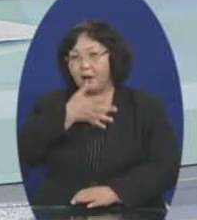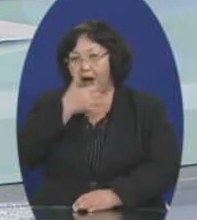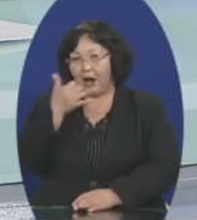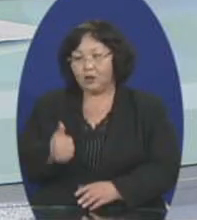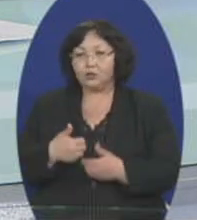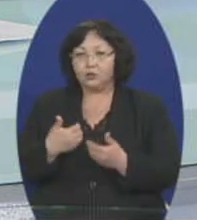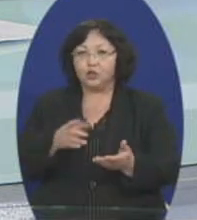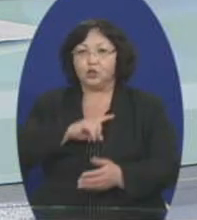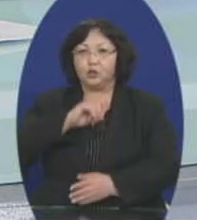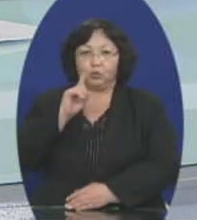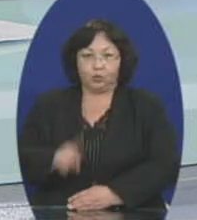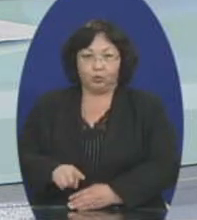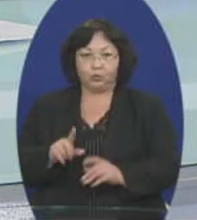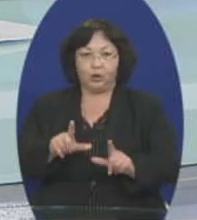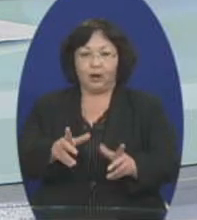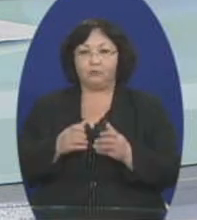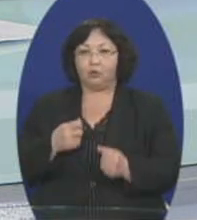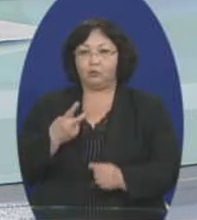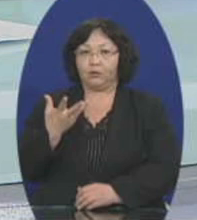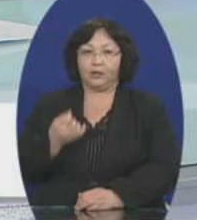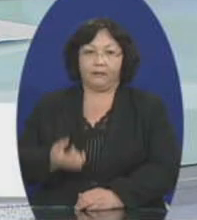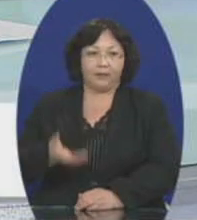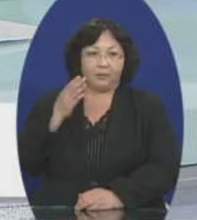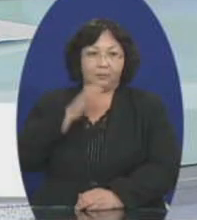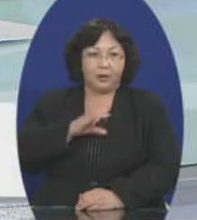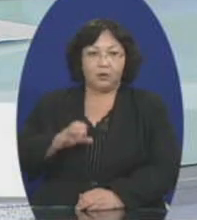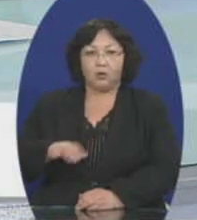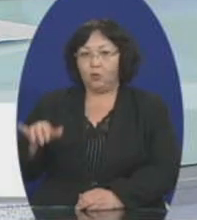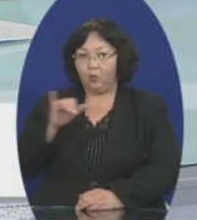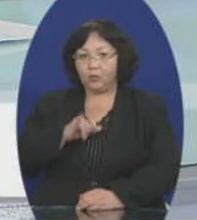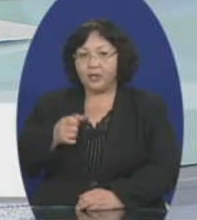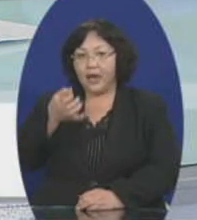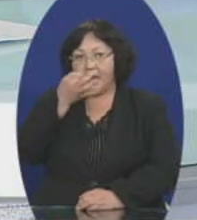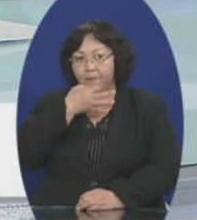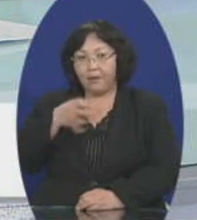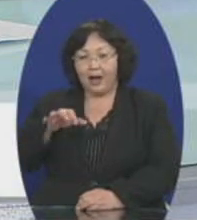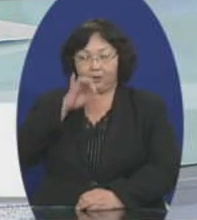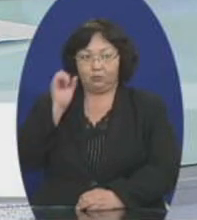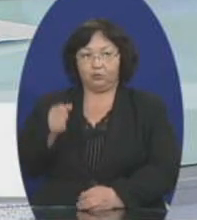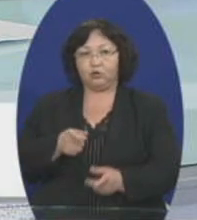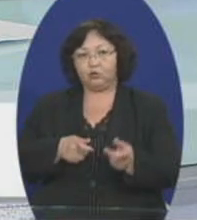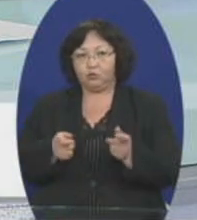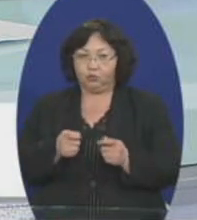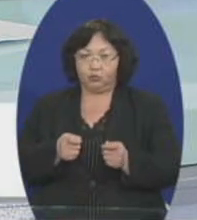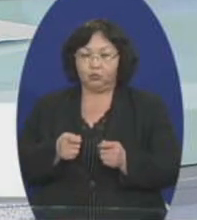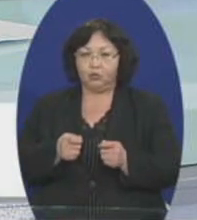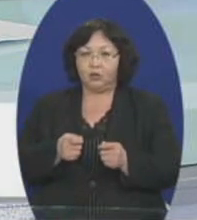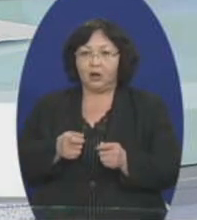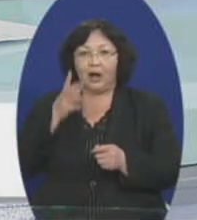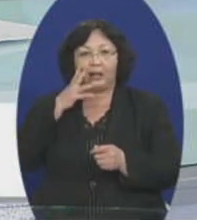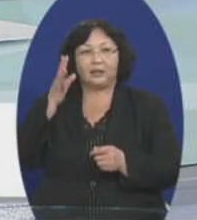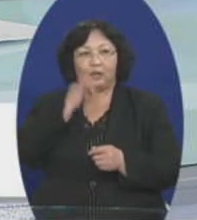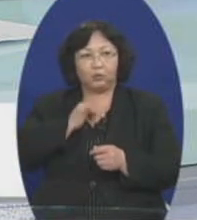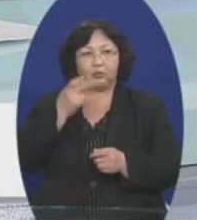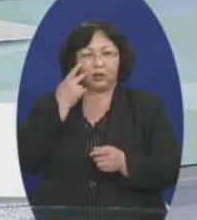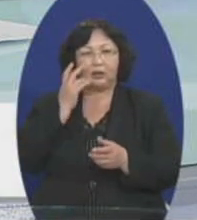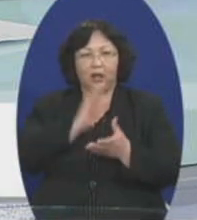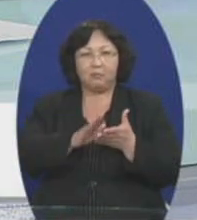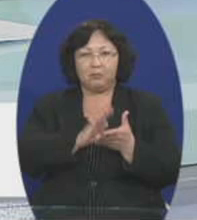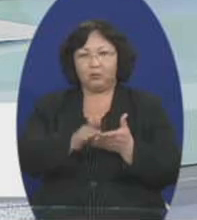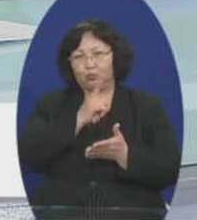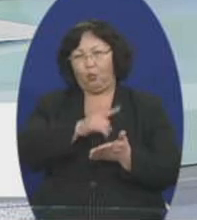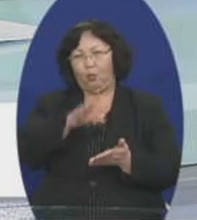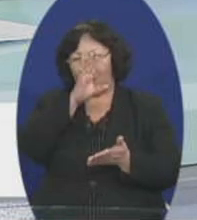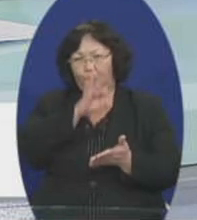тусгай зөвшөөрөлтөө 250 гаруй байгууллага улсын хэмжээнд эмийн асуудлыг зохицуулж ирсэн. За, импортоорс бүрэн хараат гэж хэлж болохгүйц